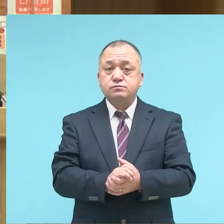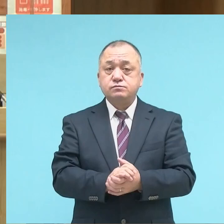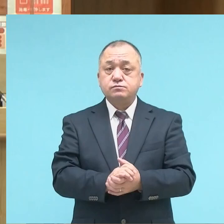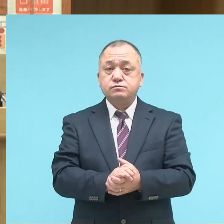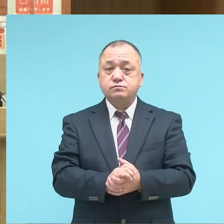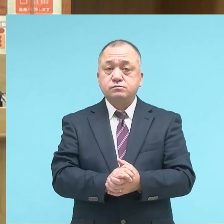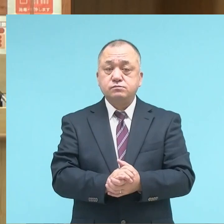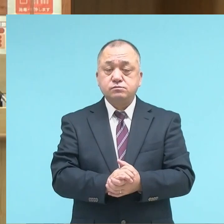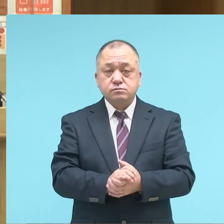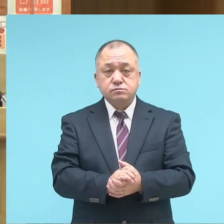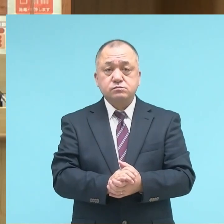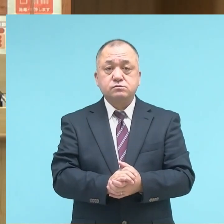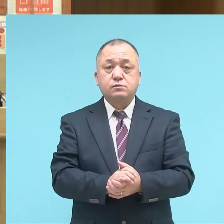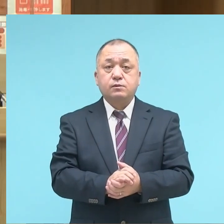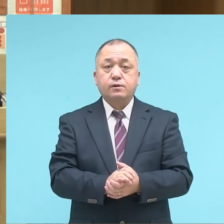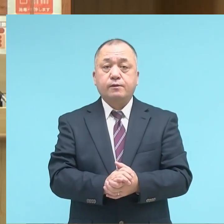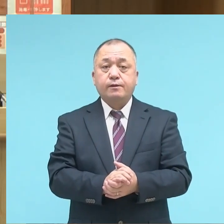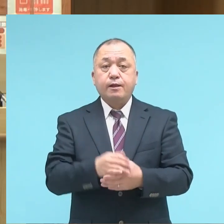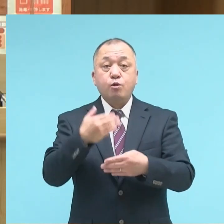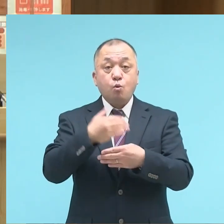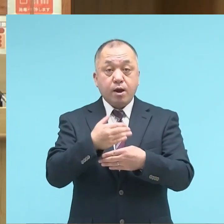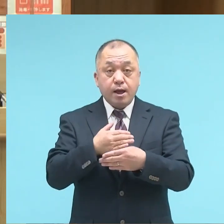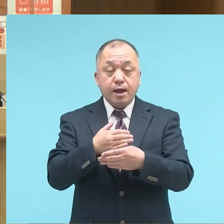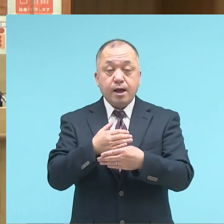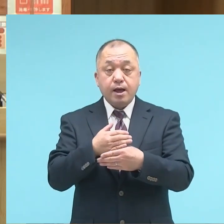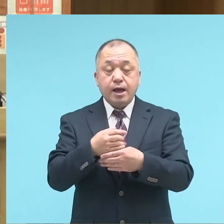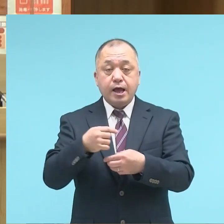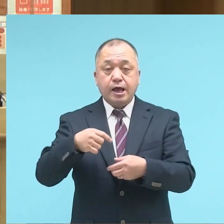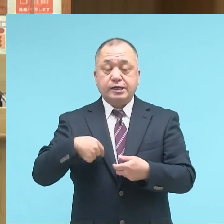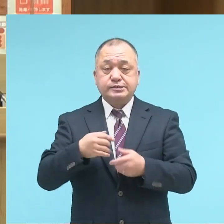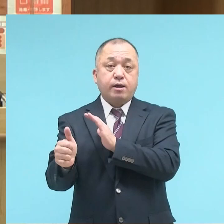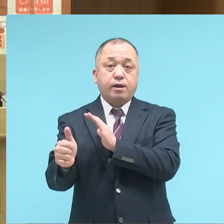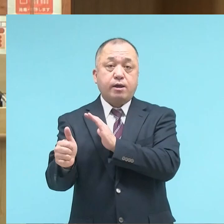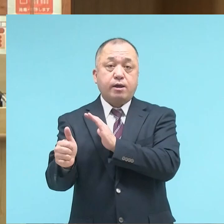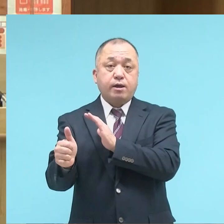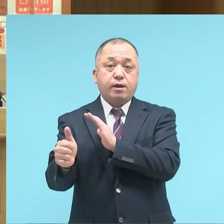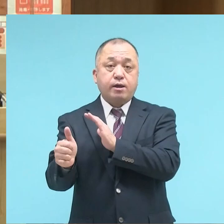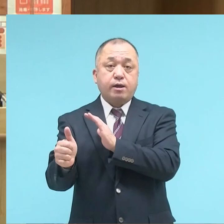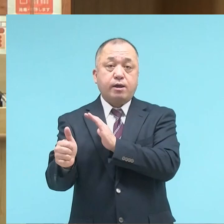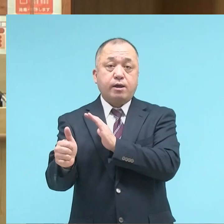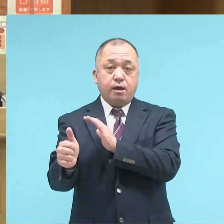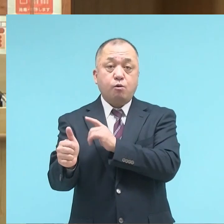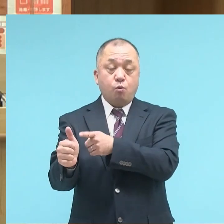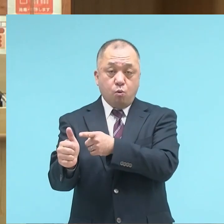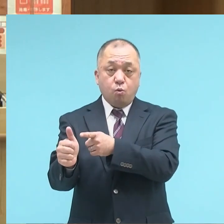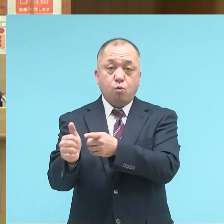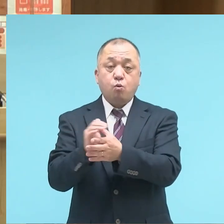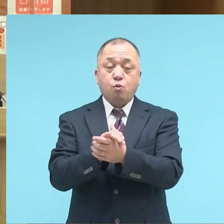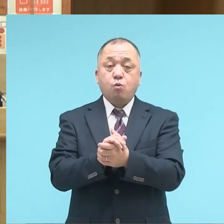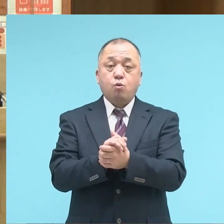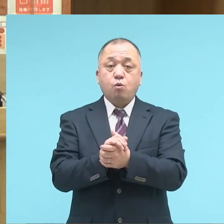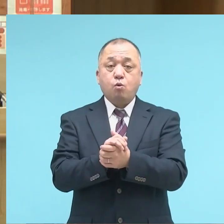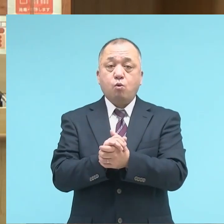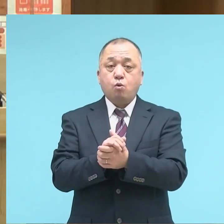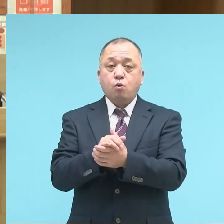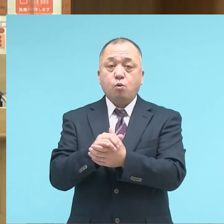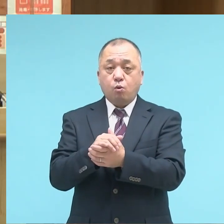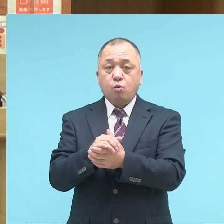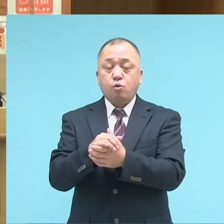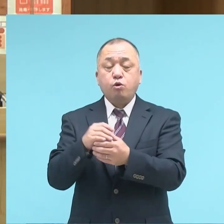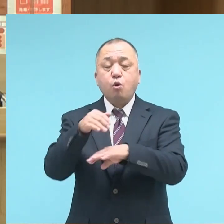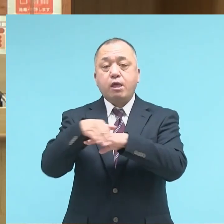これは何度も道の方からですね、自衛隊の派遣の自衛隊の派遣要請を行う予